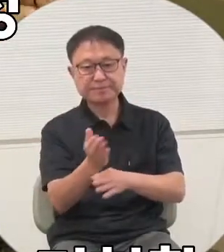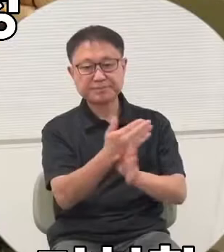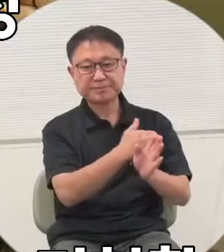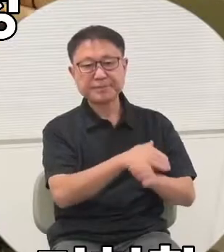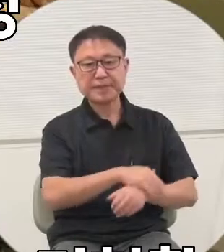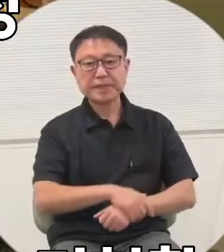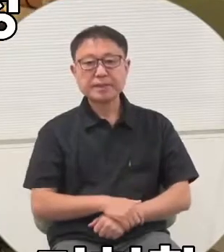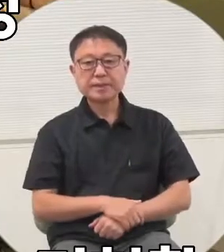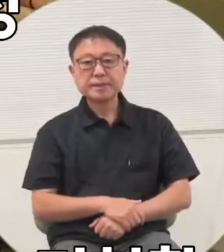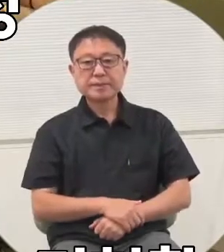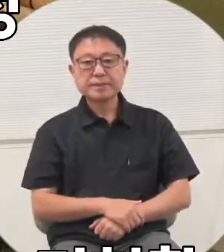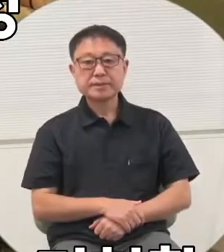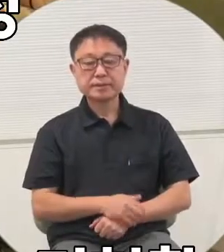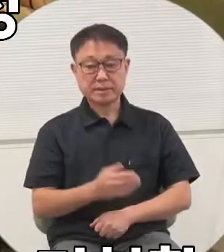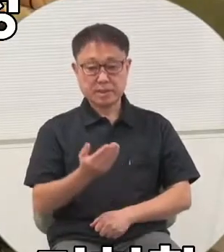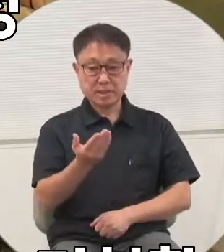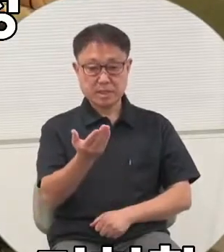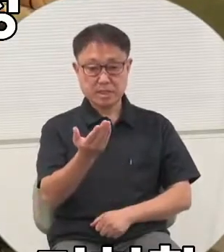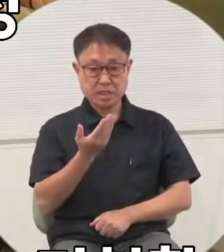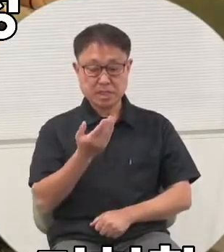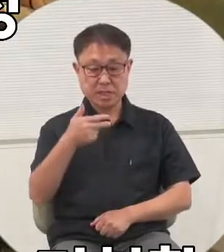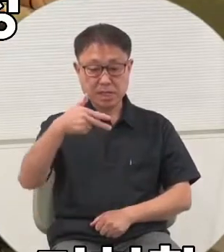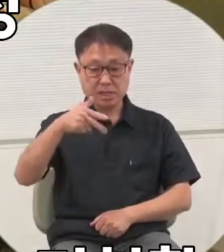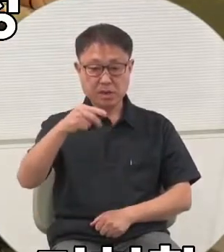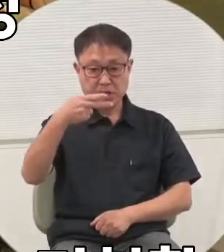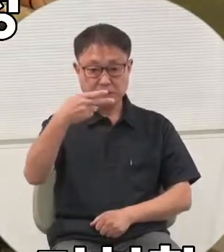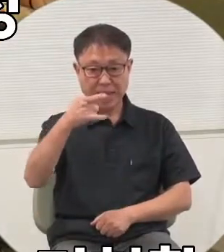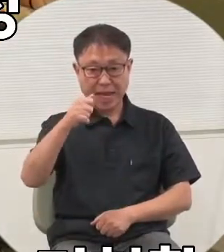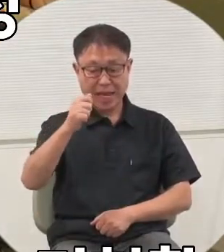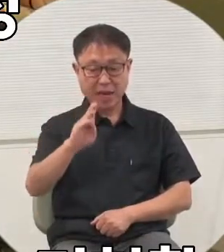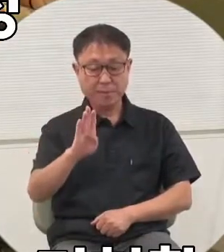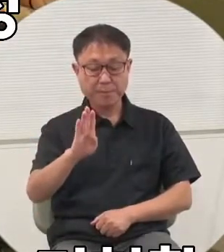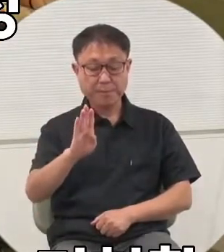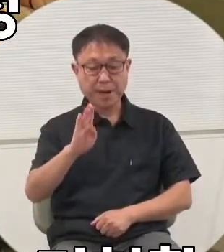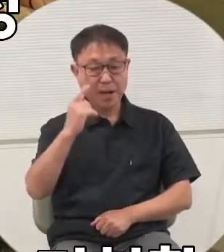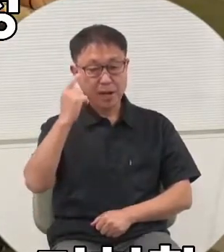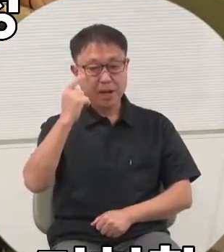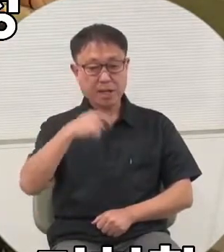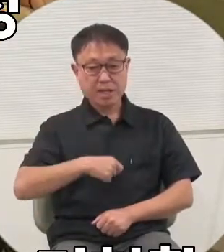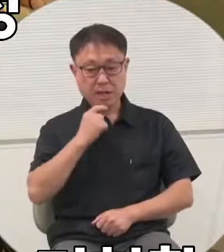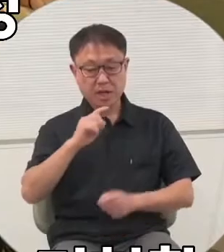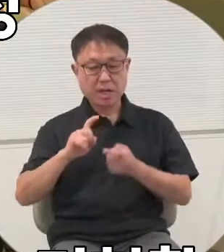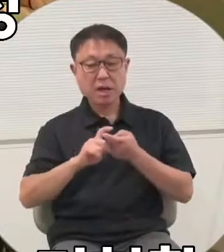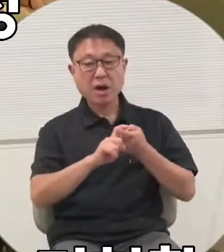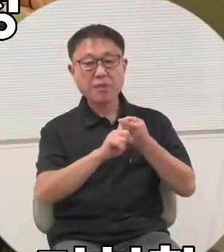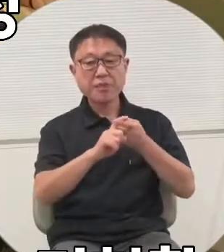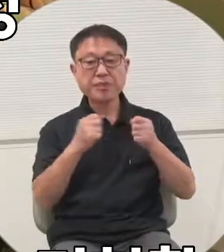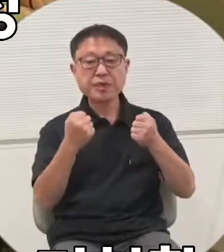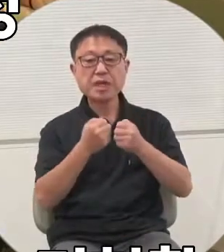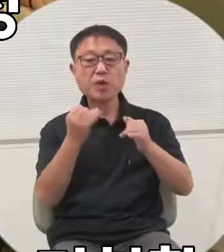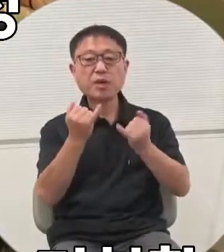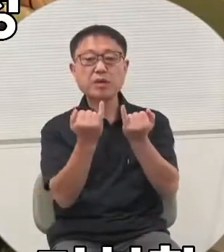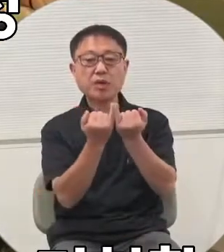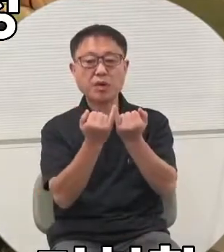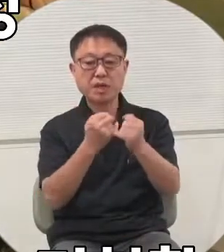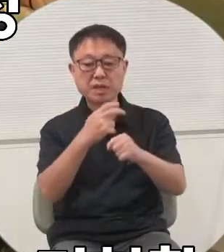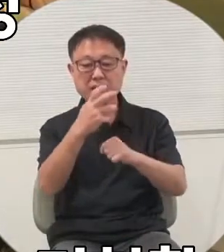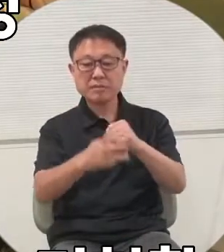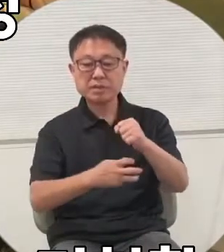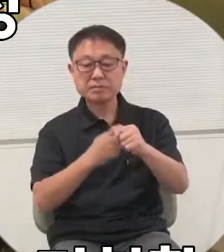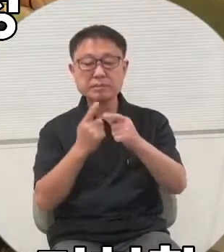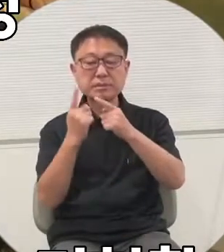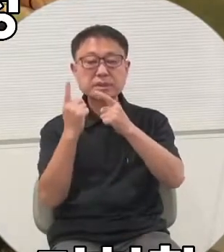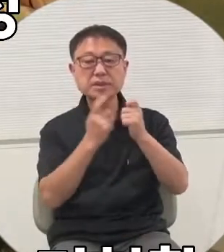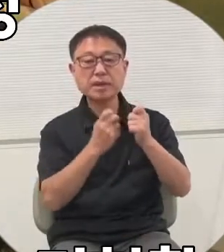방금 그 전 시간에 나오셨던 정대엽 정의연 그리고 전쟁과 여성인권 박물관에서 30주년 기념 행사